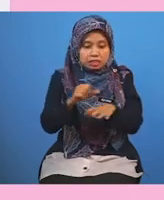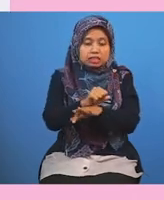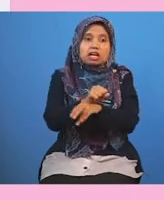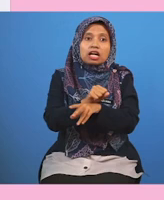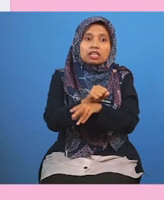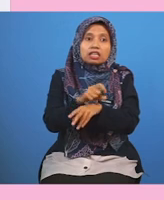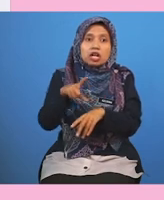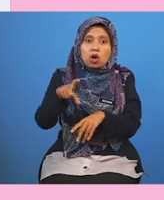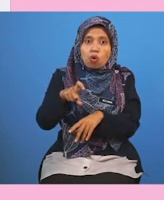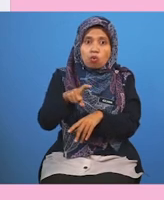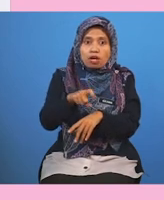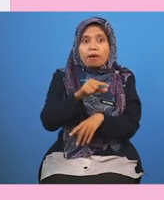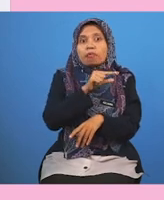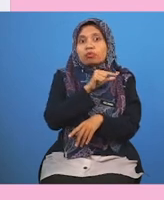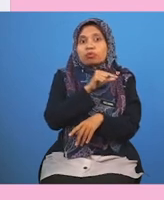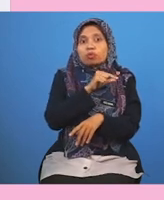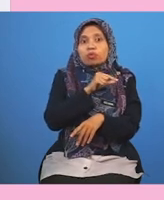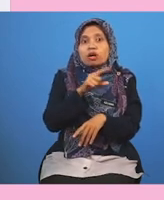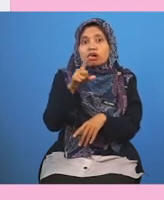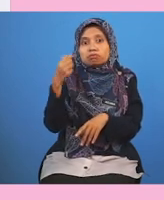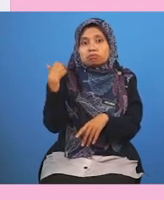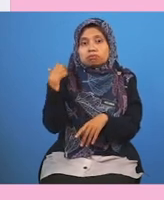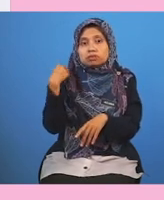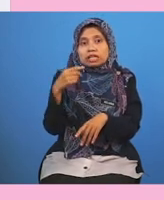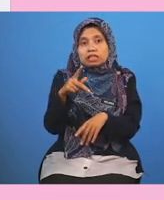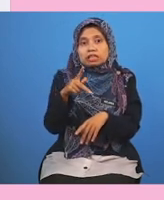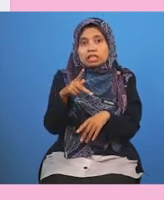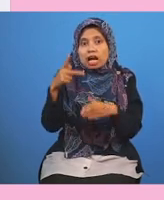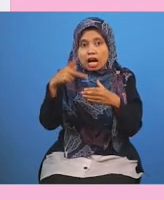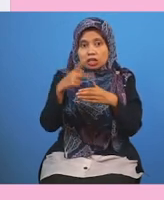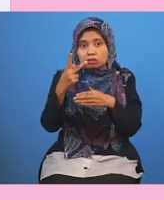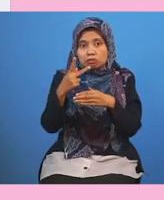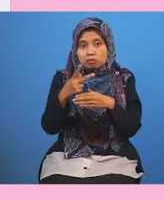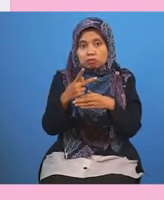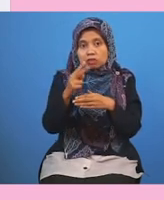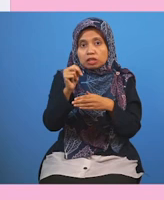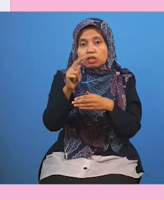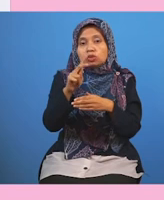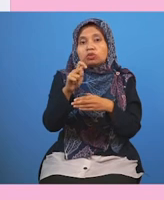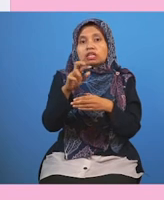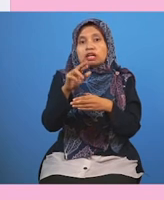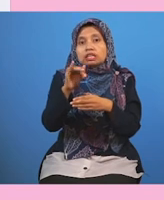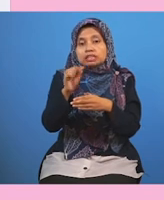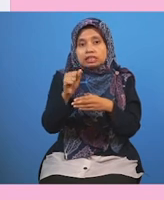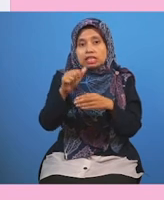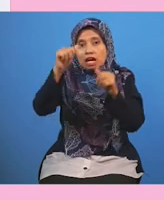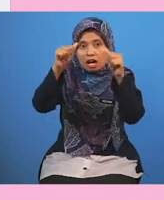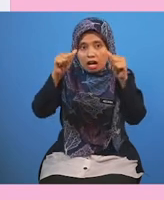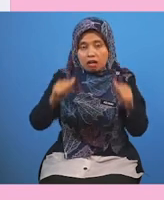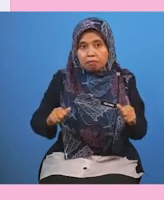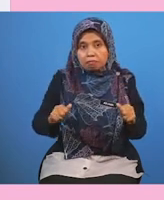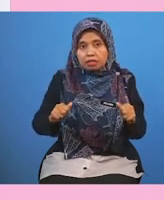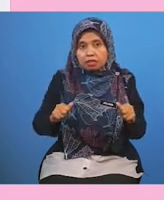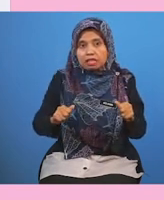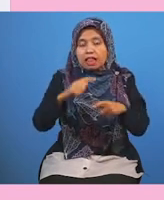iaitu ulat burung atau superworm, kandungan nutrisi, nama dan alamat pembekal,